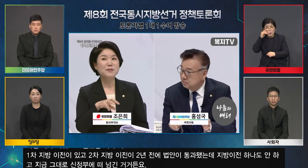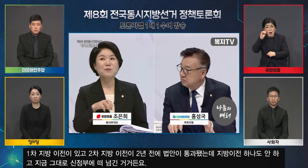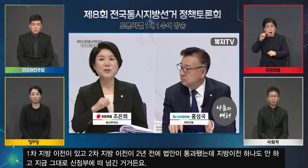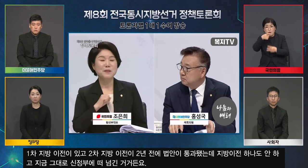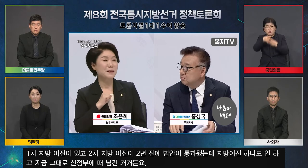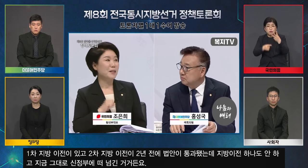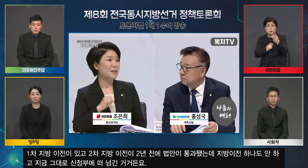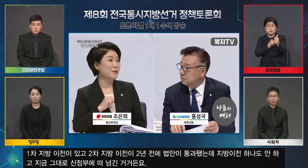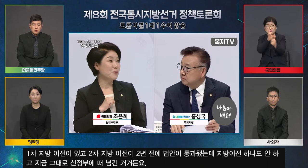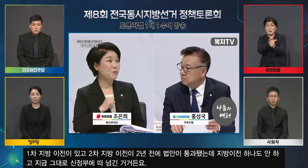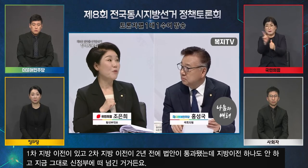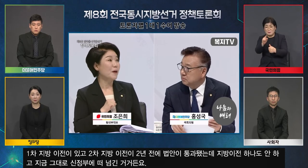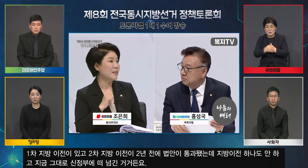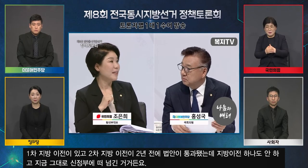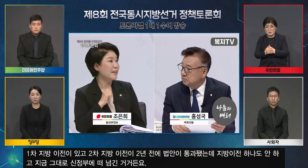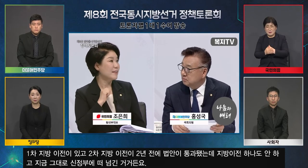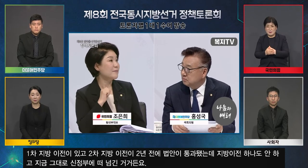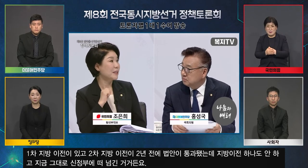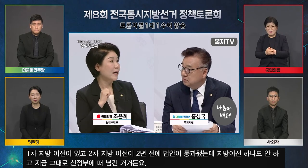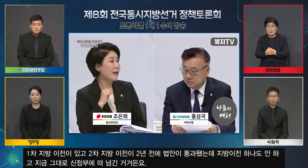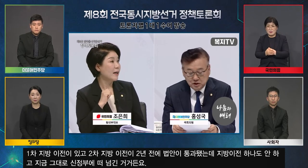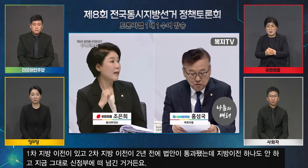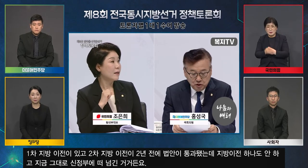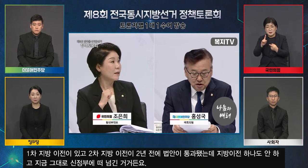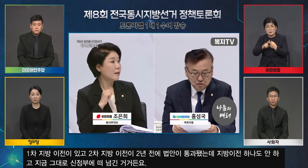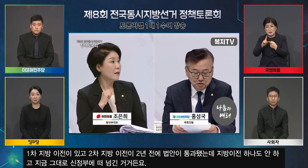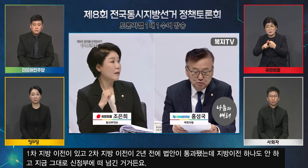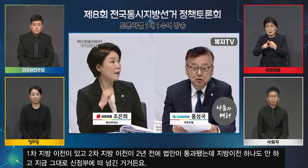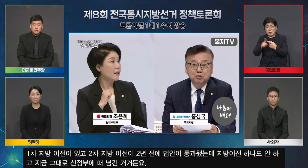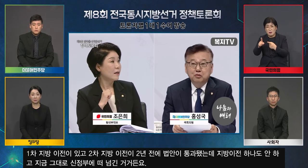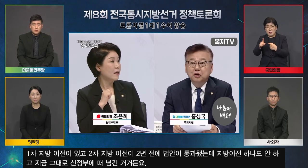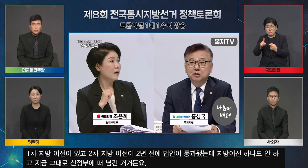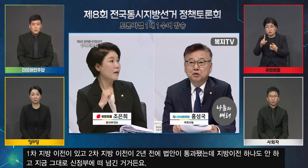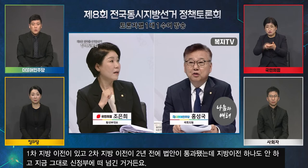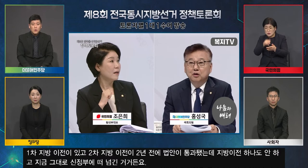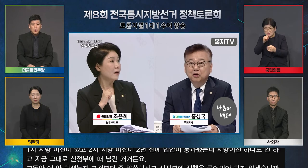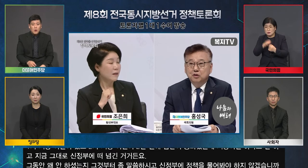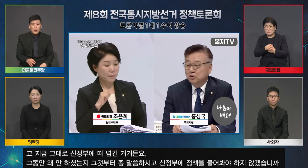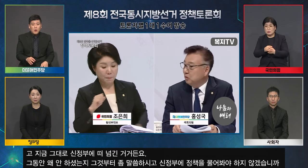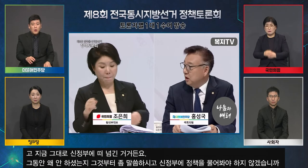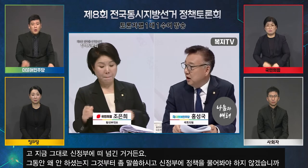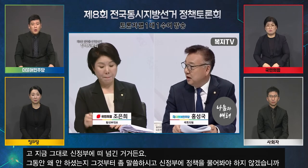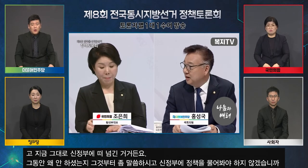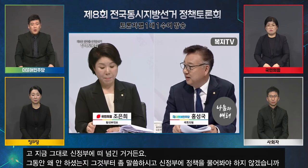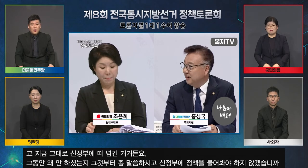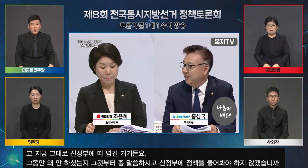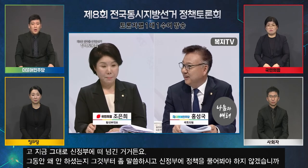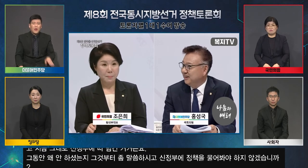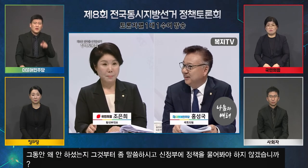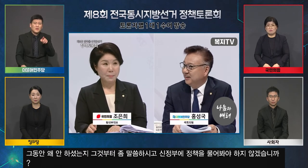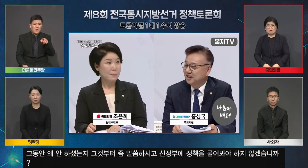신정부의 정책을 좀 물어봐야 되지 않겠습니까? 왜 하는 건 너무 뻔하죠. 코로나.